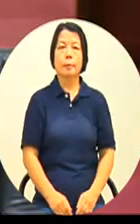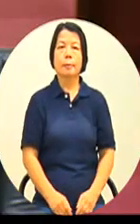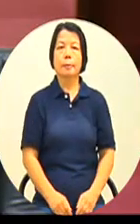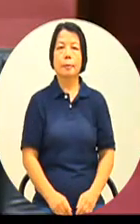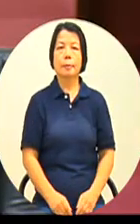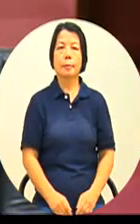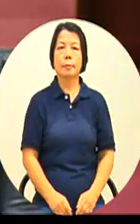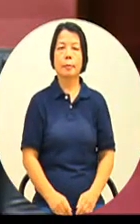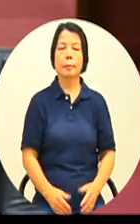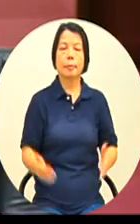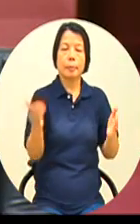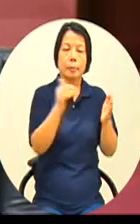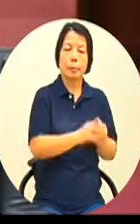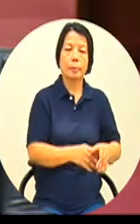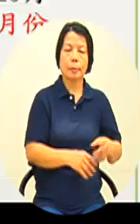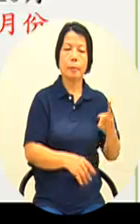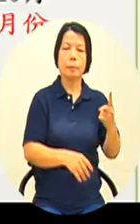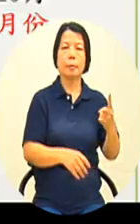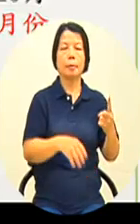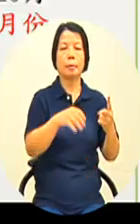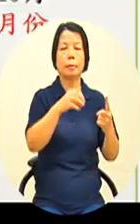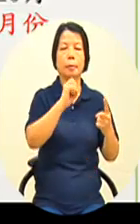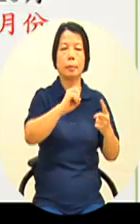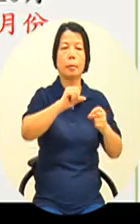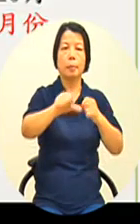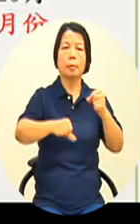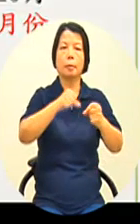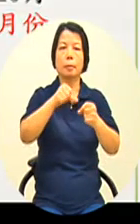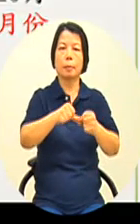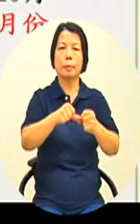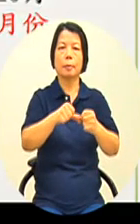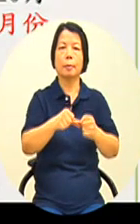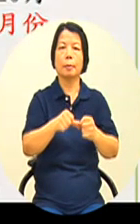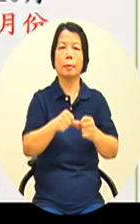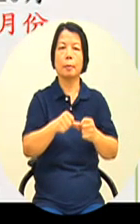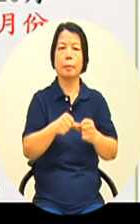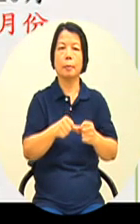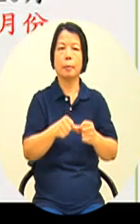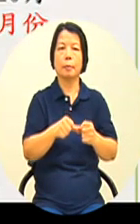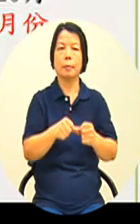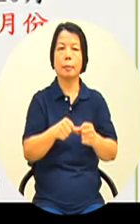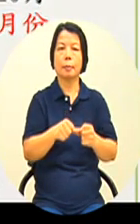至105年10月25日吼，总计诶，吼